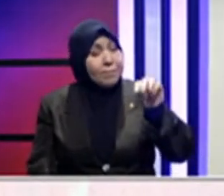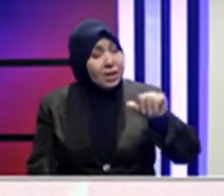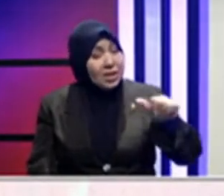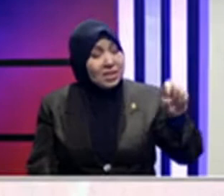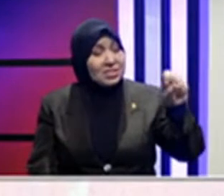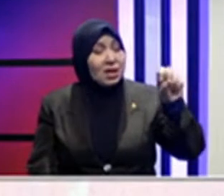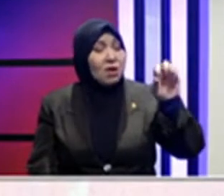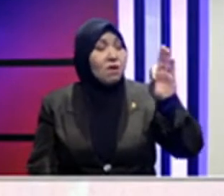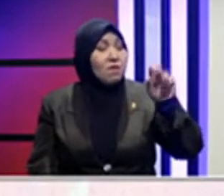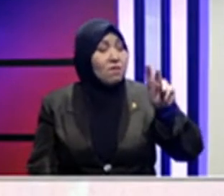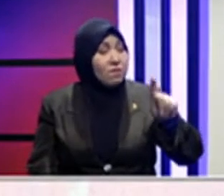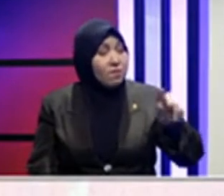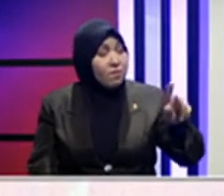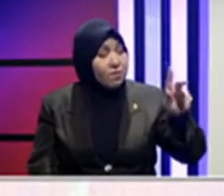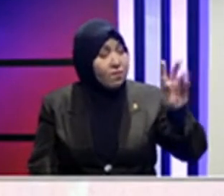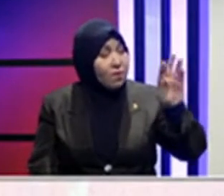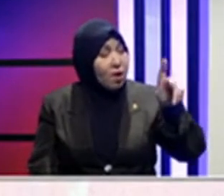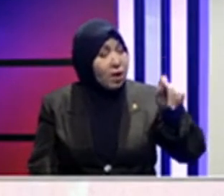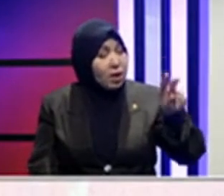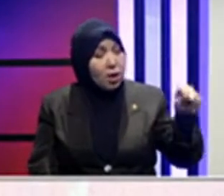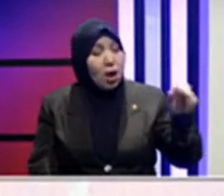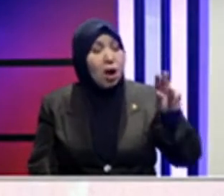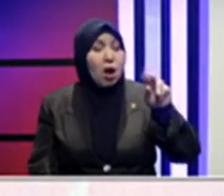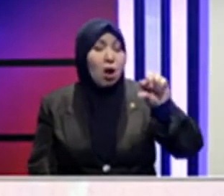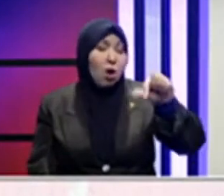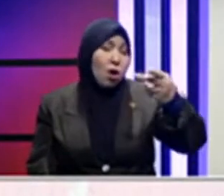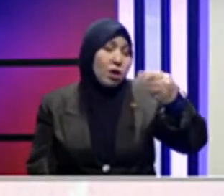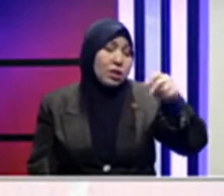milynn connolly